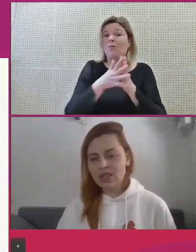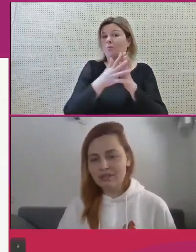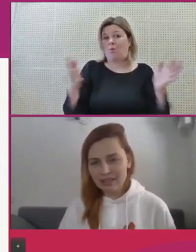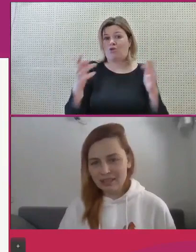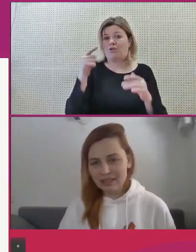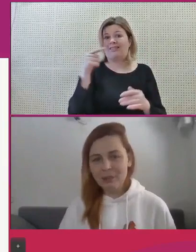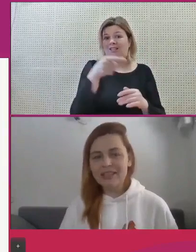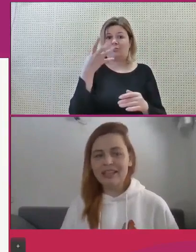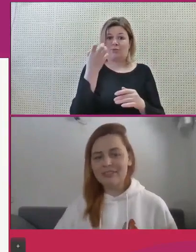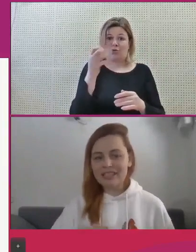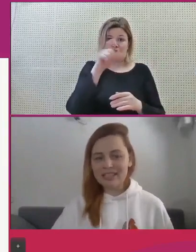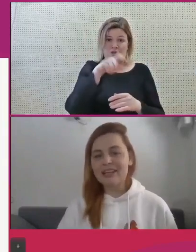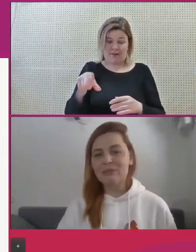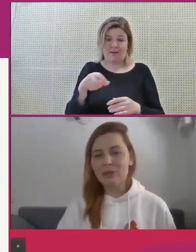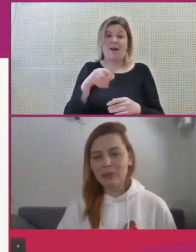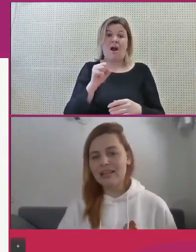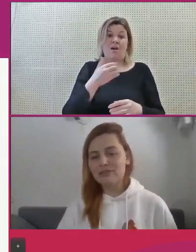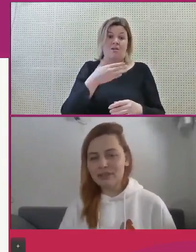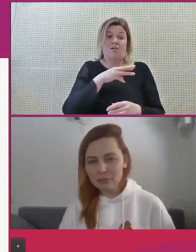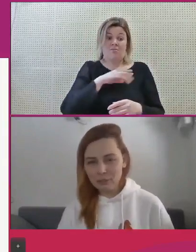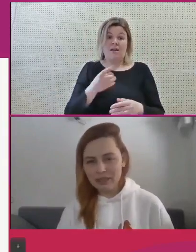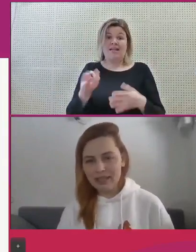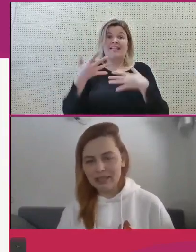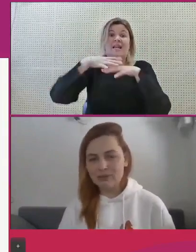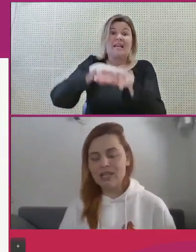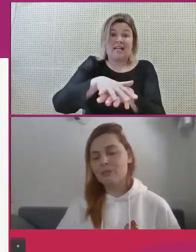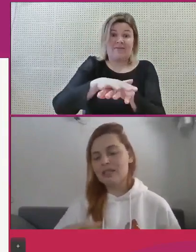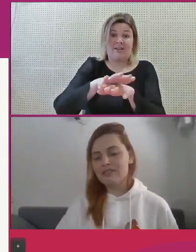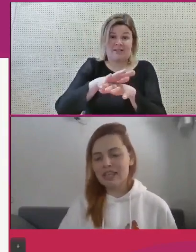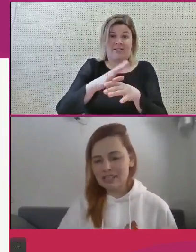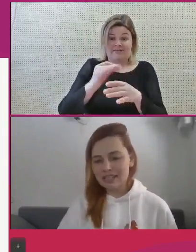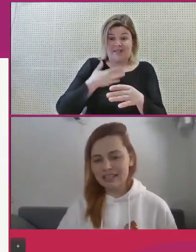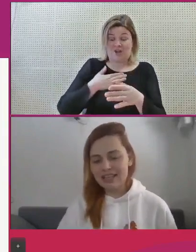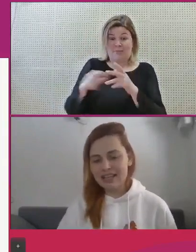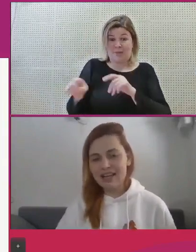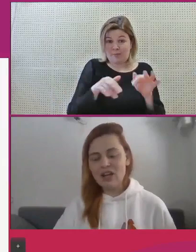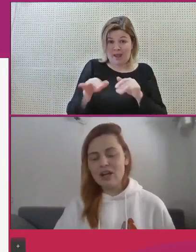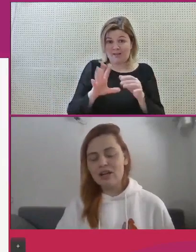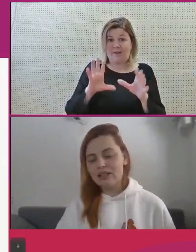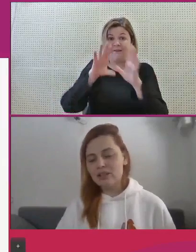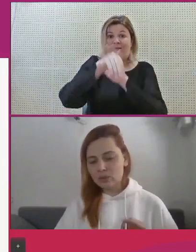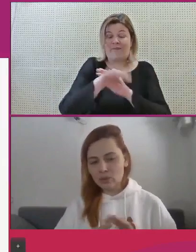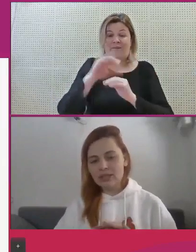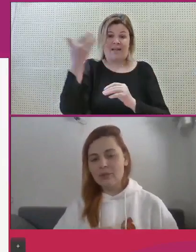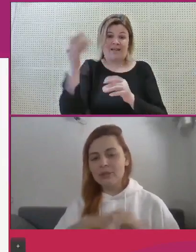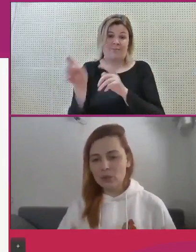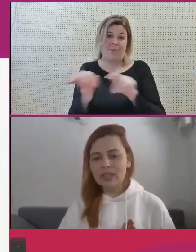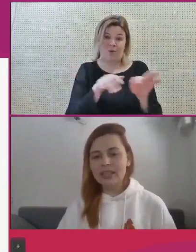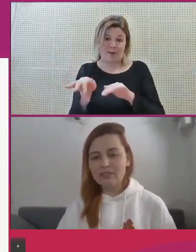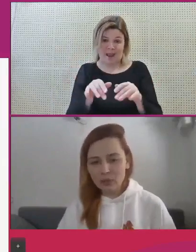1500 человек. Мы интегрировались со своим мероприятием в их мероприятие. У нас была своя ссылка для... То есть, ну,